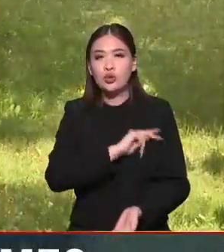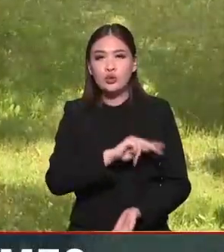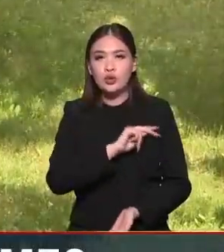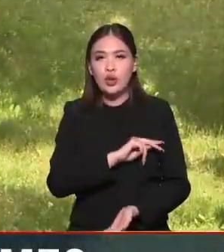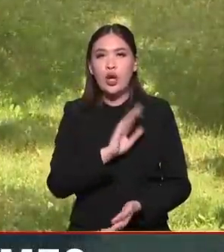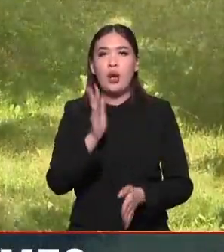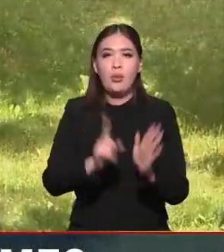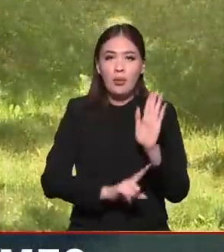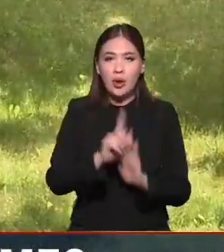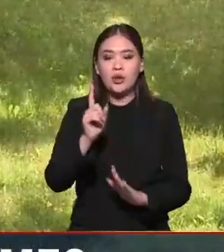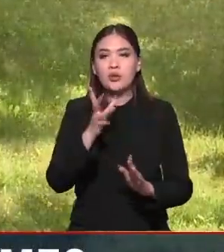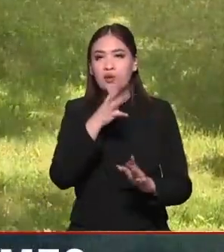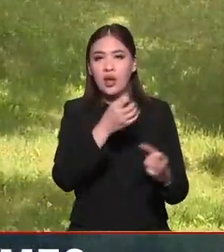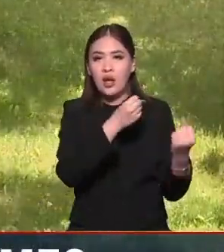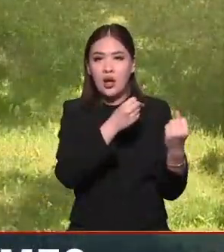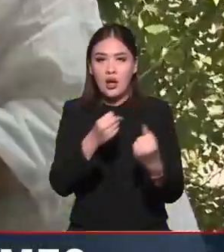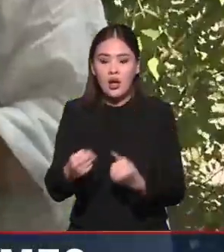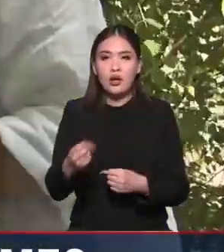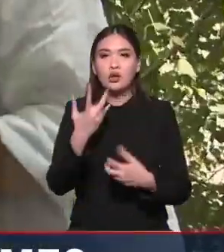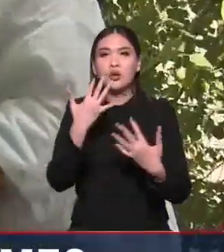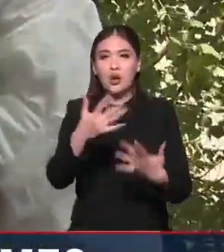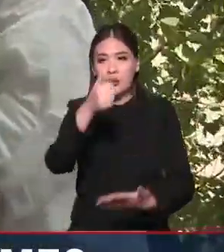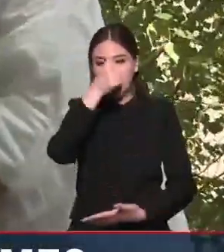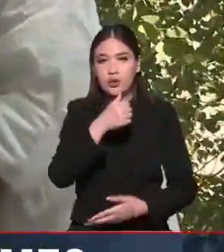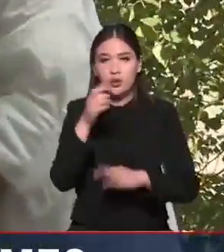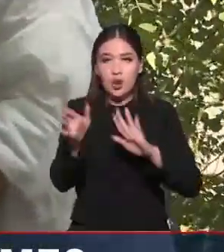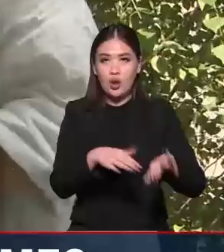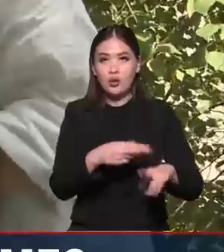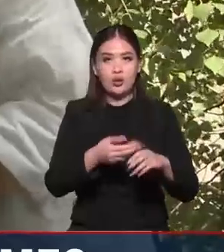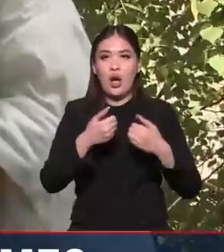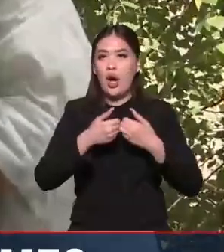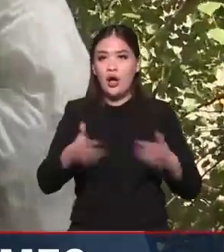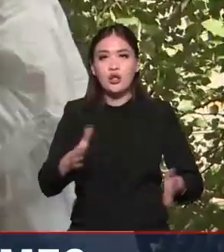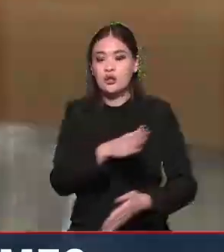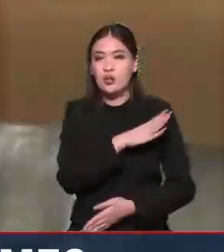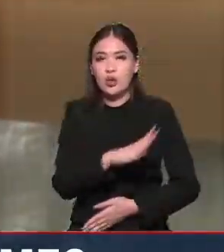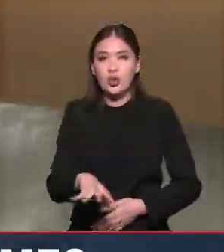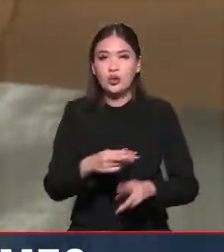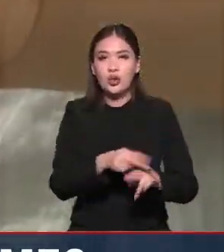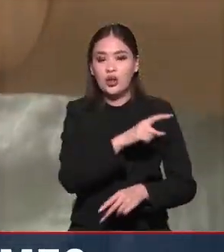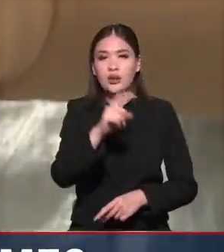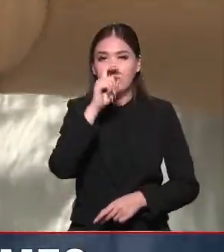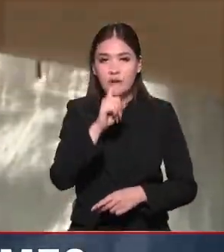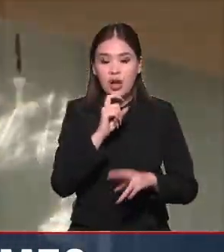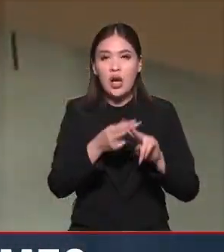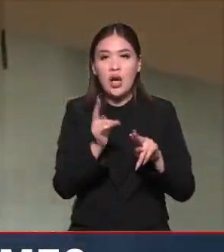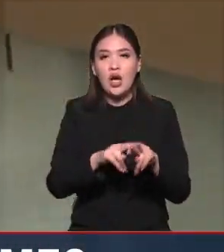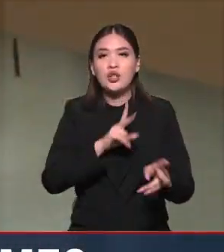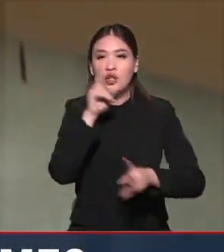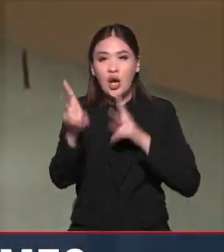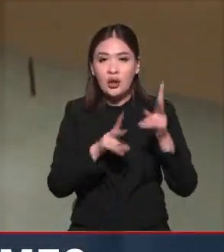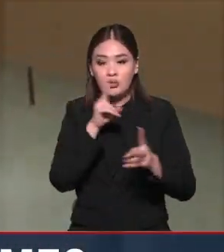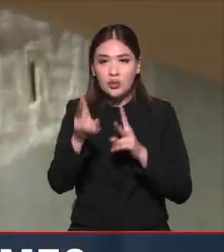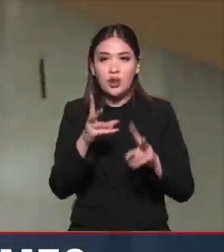міне басталады деп уақыт созады. Бірнеше ай өтсе де фитнес-зал есігін ашпайды. Шикілік барын сезген Маржан дереу оларға шағымданады.